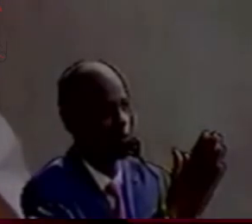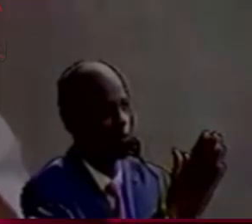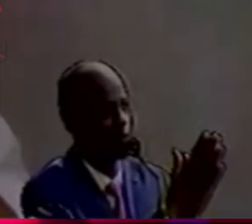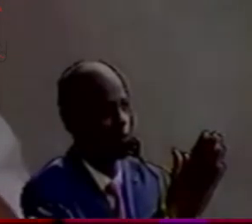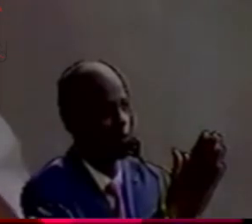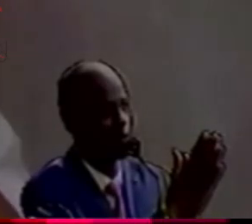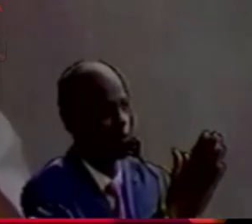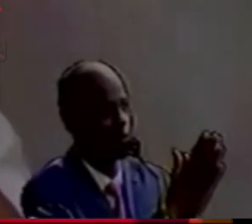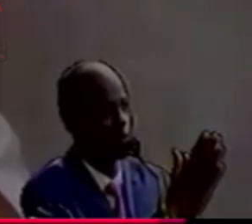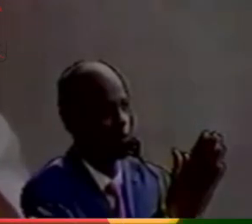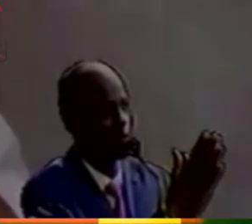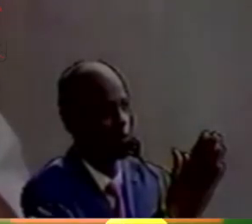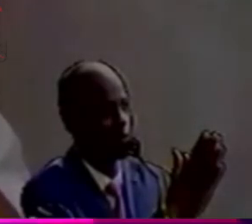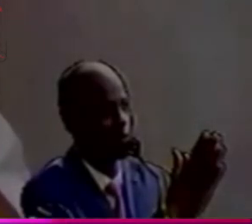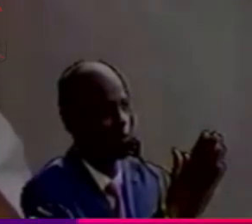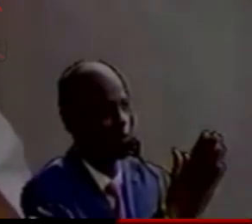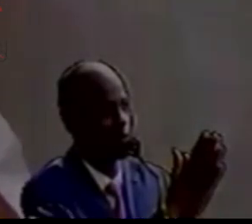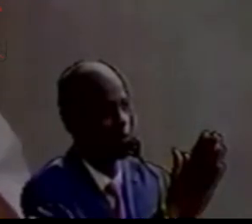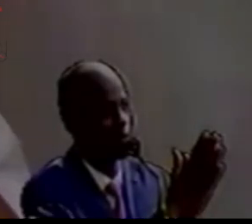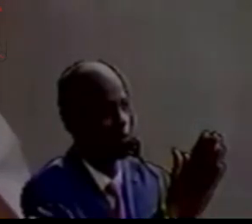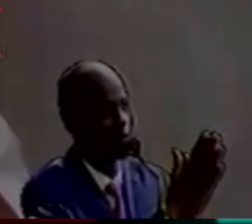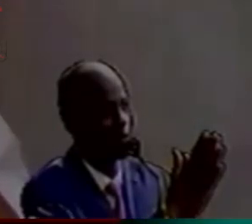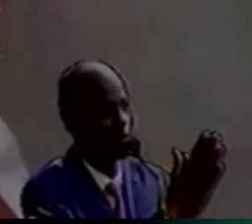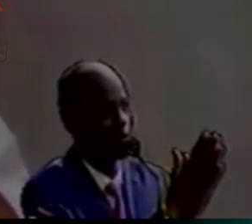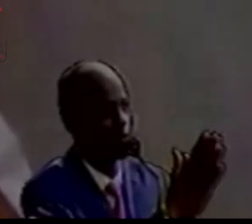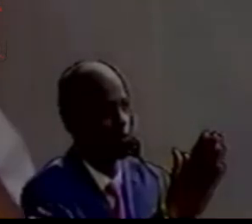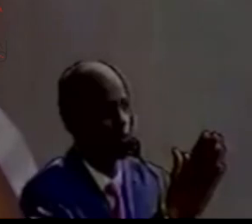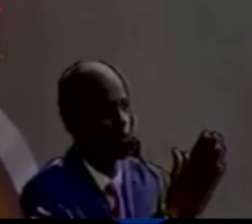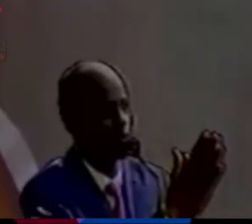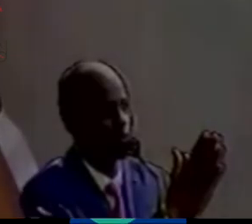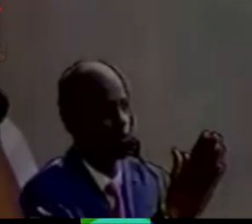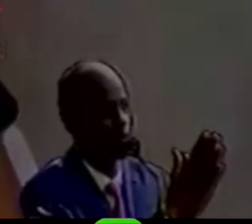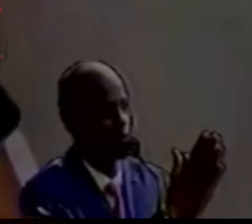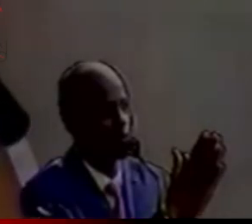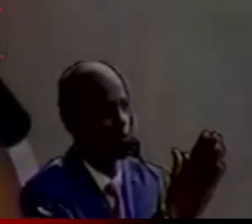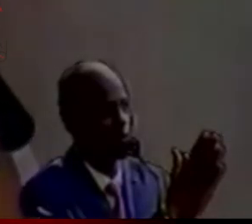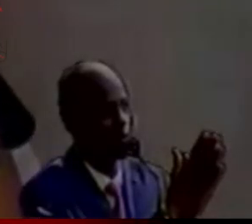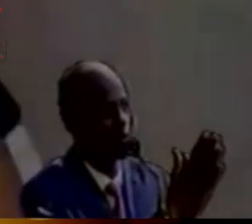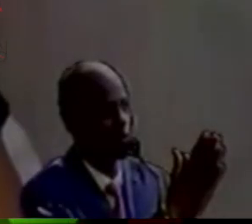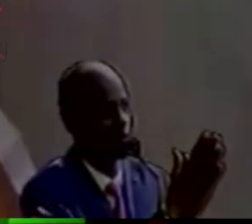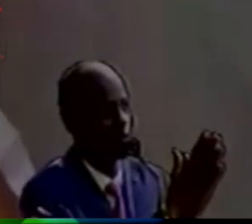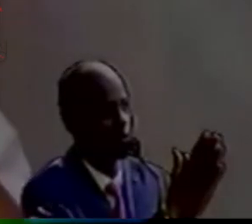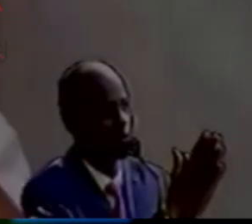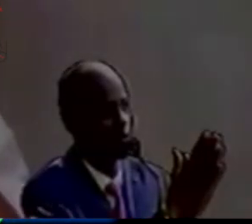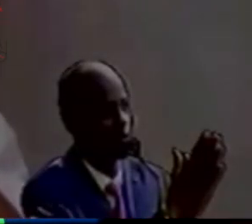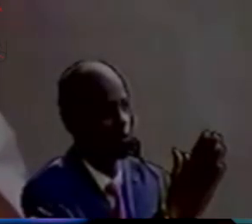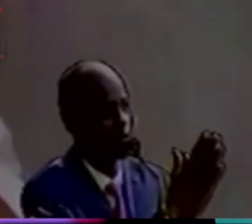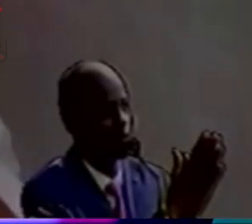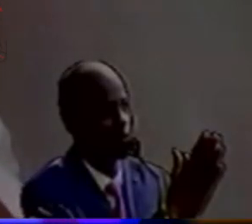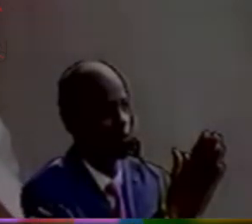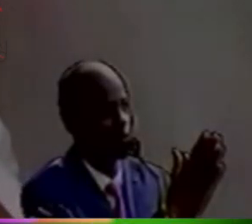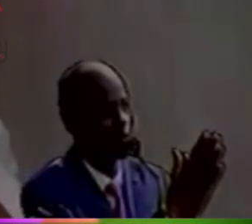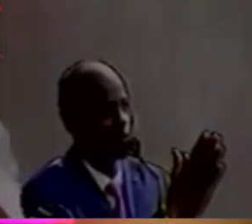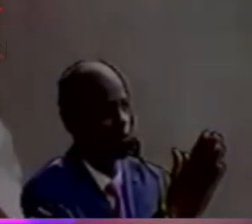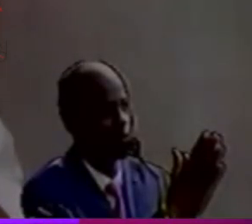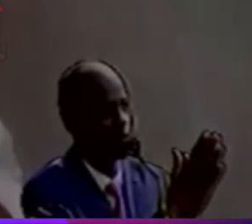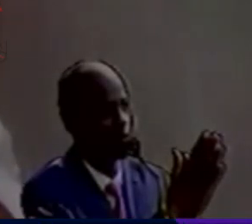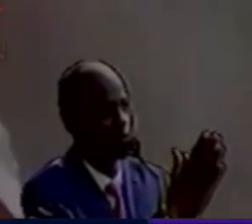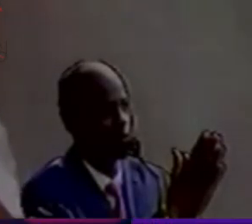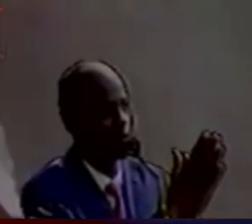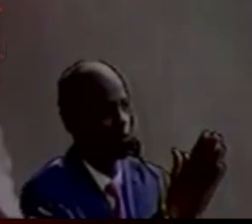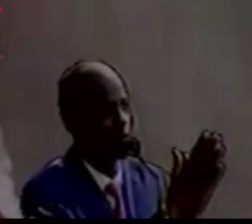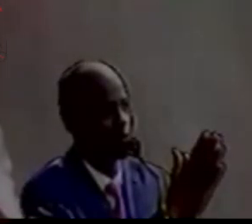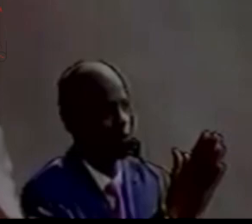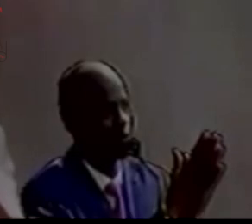Je dis à, nous préparons un petit bagage pour 500 personnes. Il y a une portion qui travaille avec